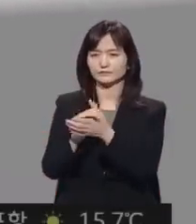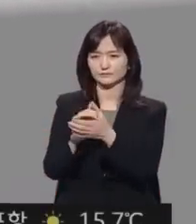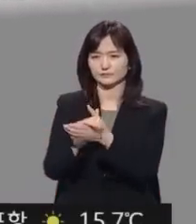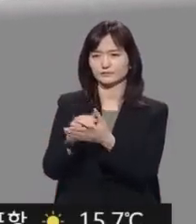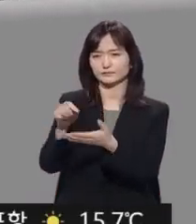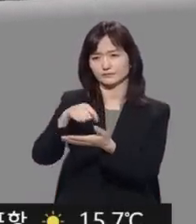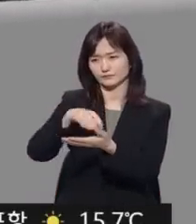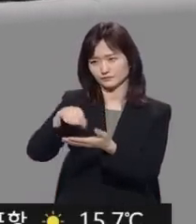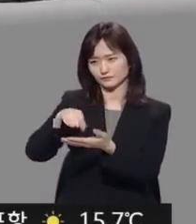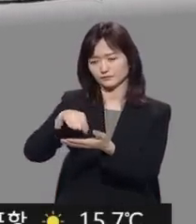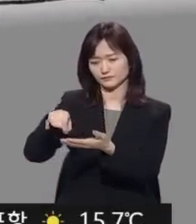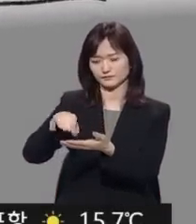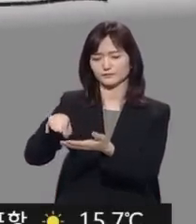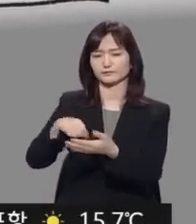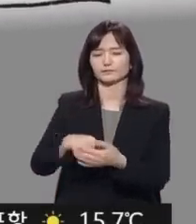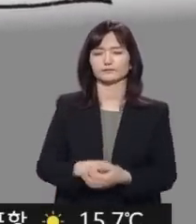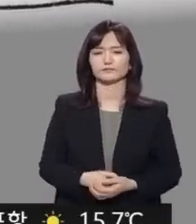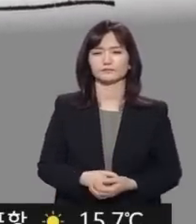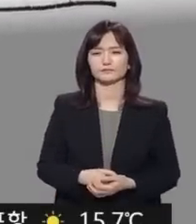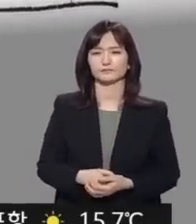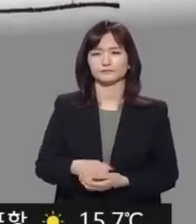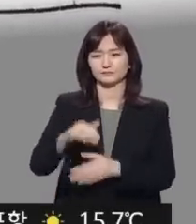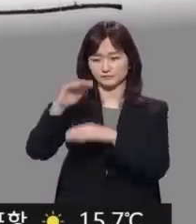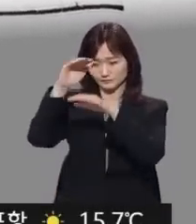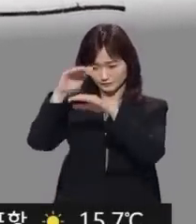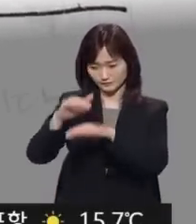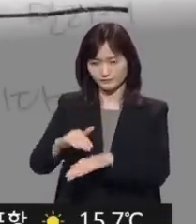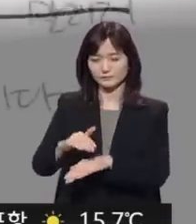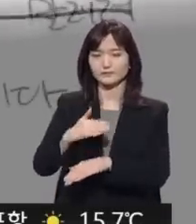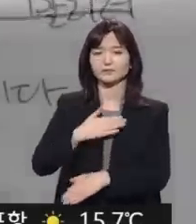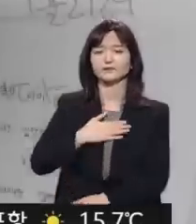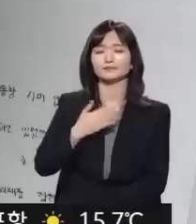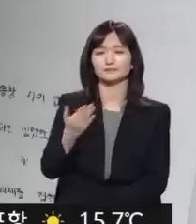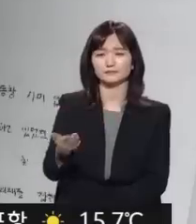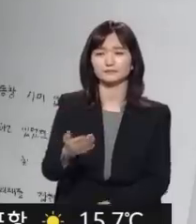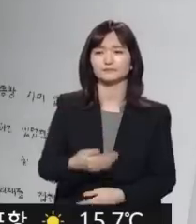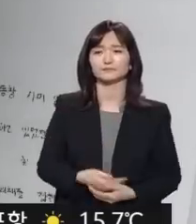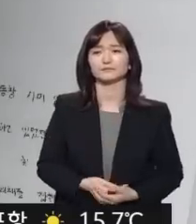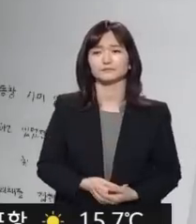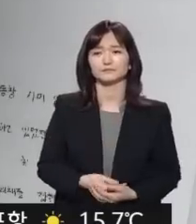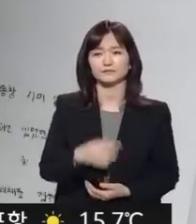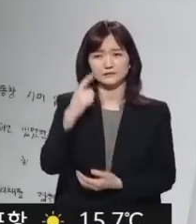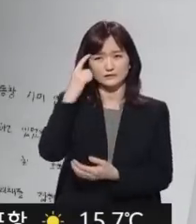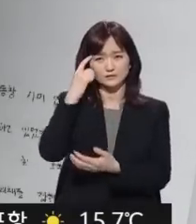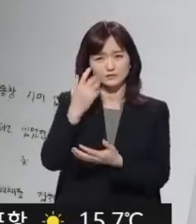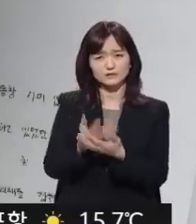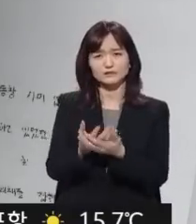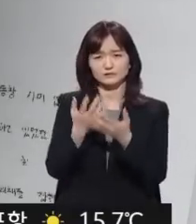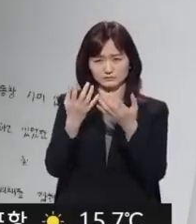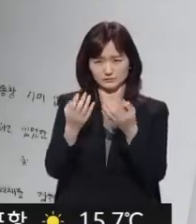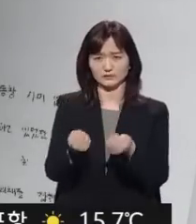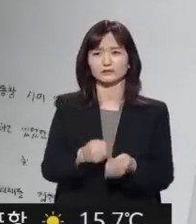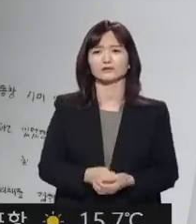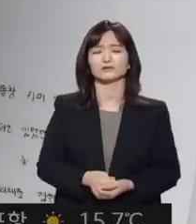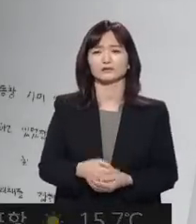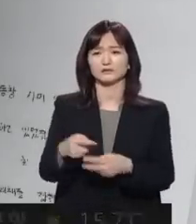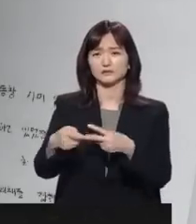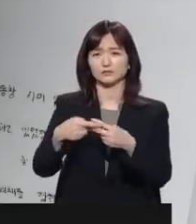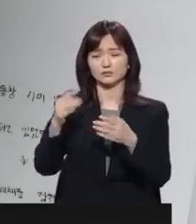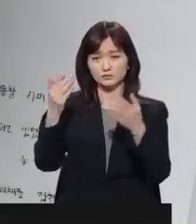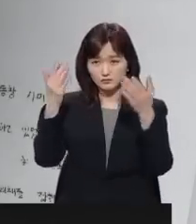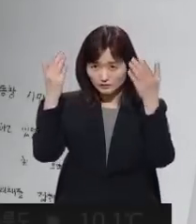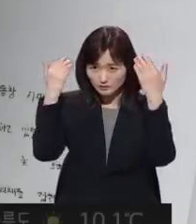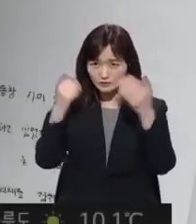게 가장 많고요. 그 내용을 조금 소개를 해드리면요. 아주 뭐 충격적인 게 많은데 이 초등학교 때 세워둔